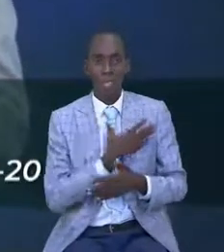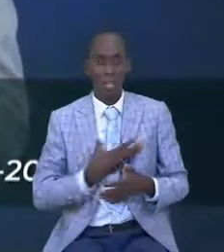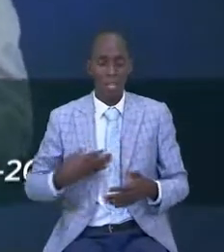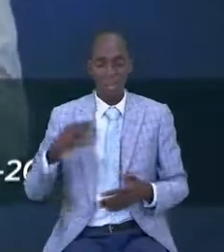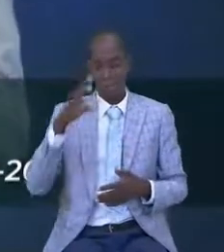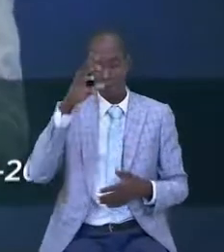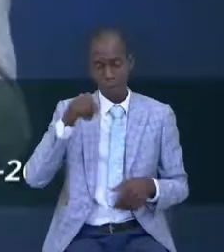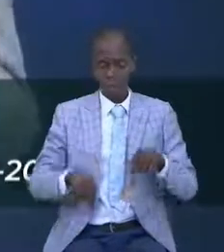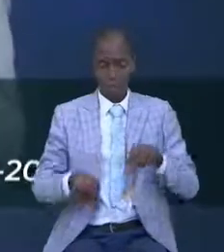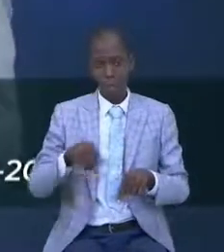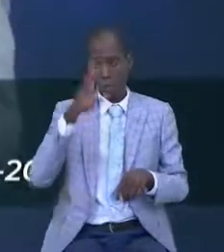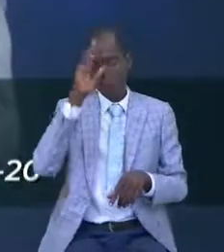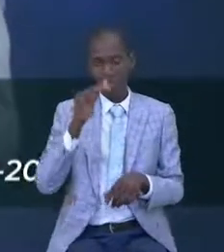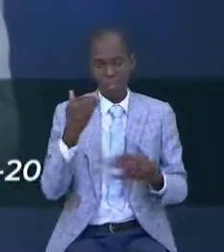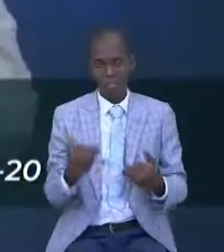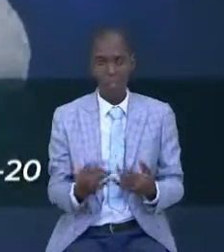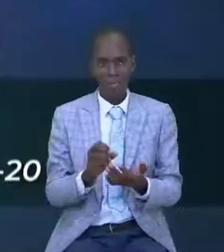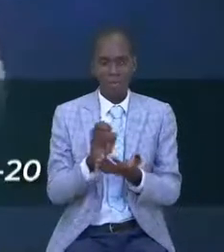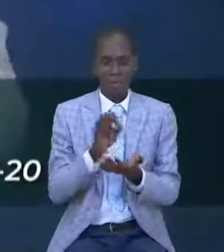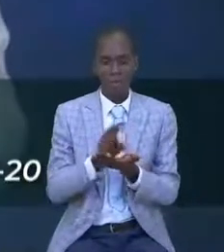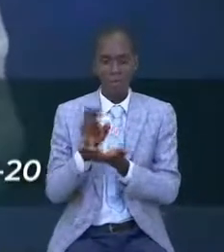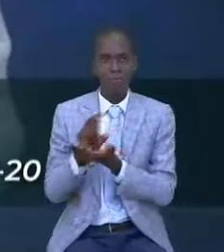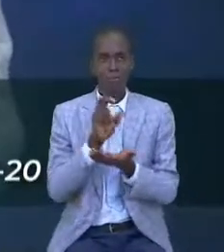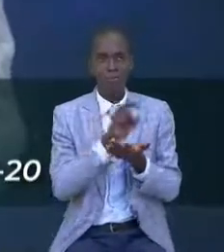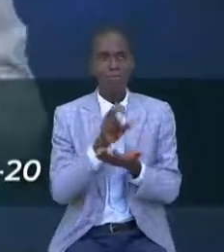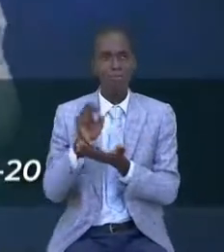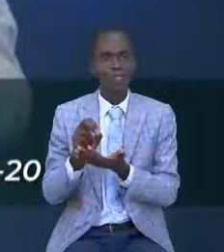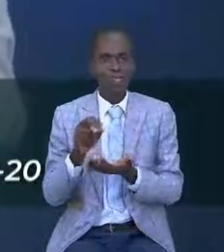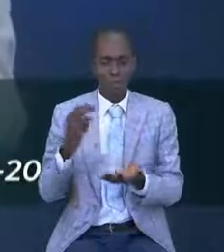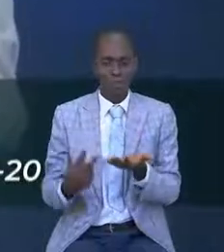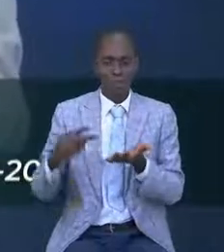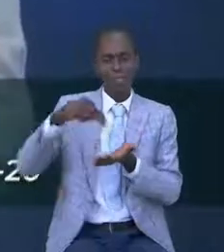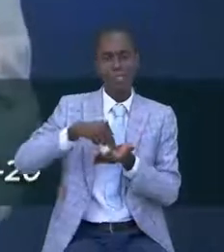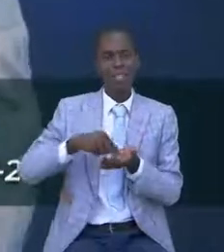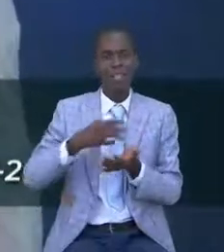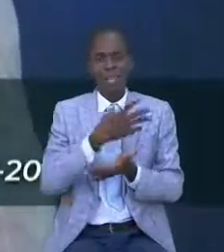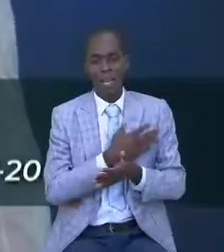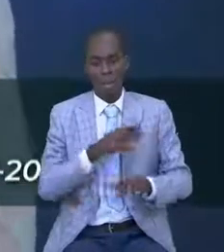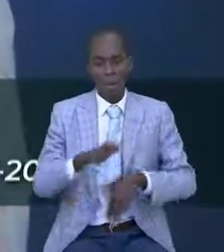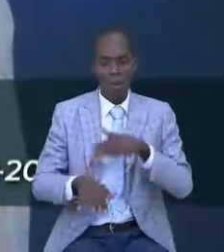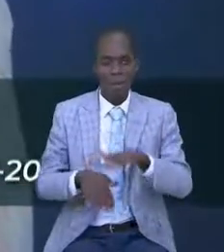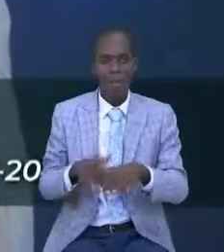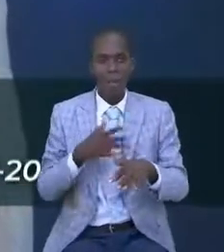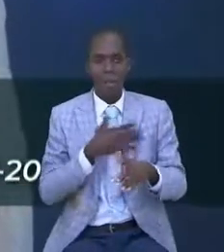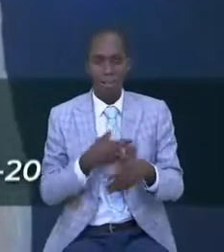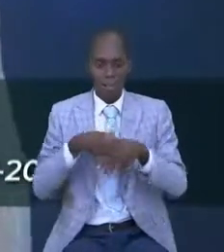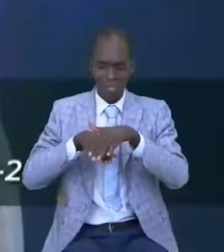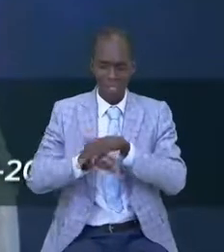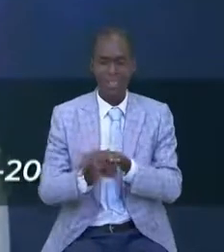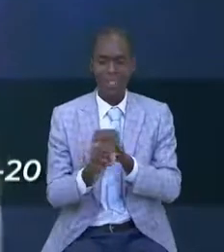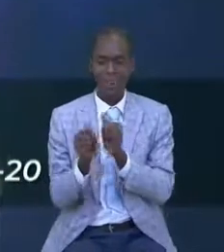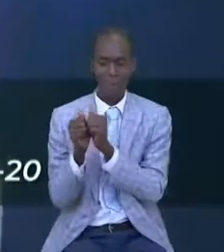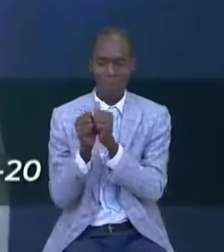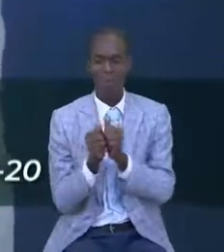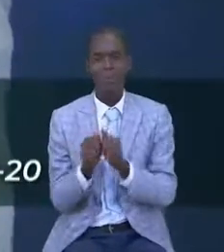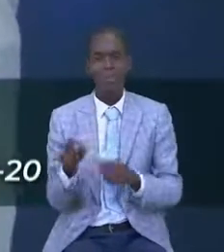fermes. Et le verset 8. Et d'un saut, il fut debout. Et il se mit